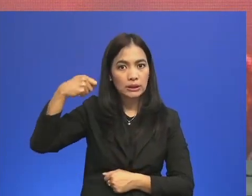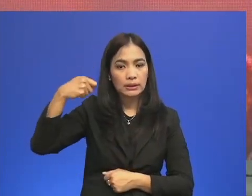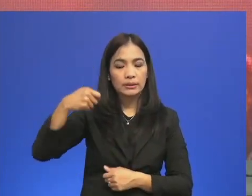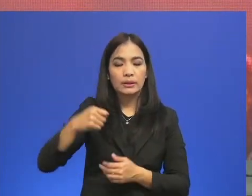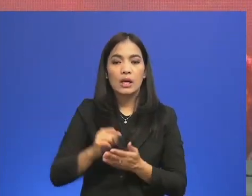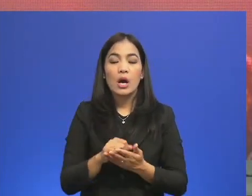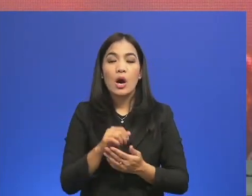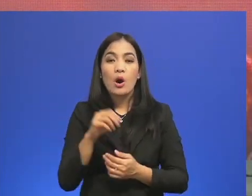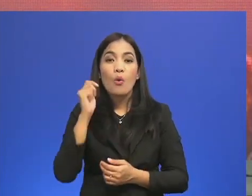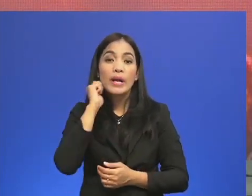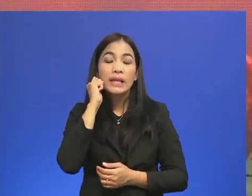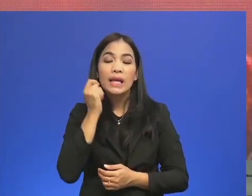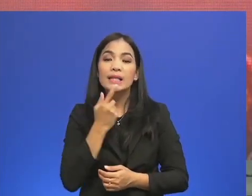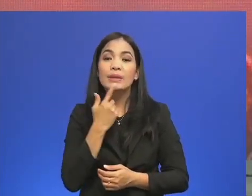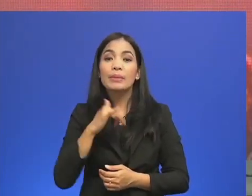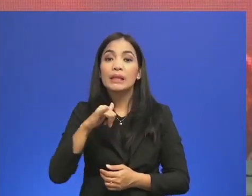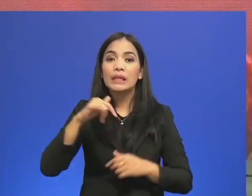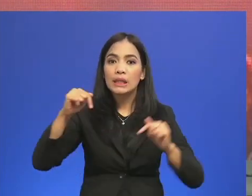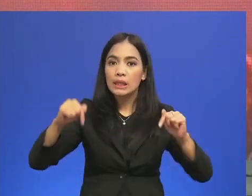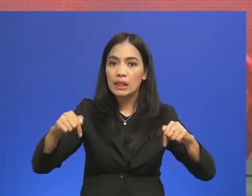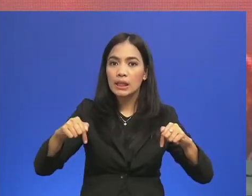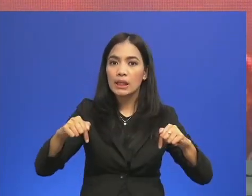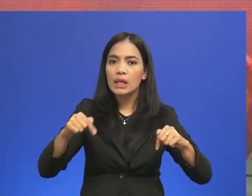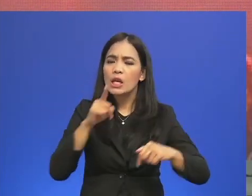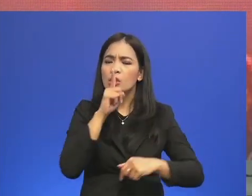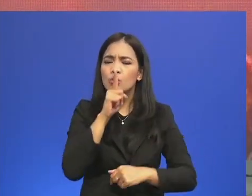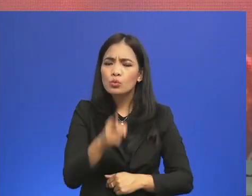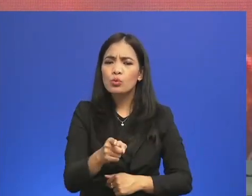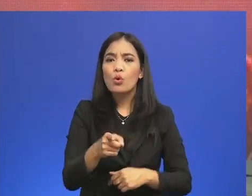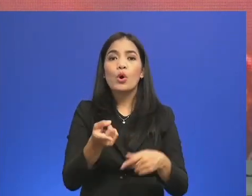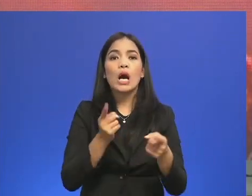Wanita seperti ini sesungguhnya, saudaraku,